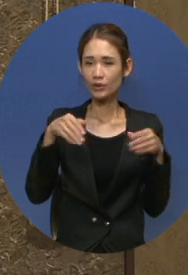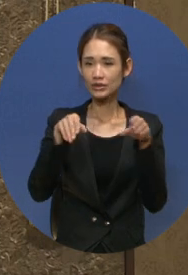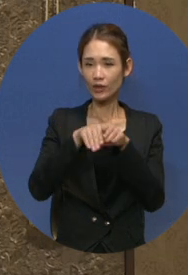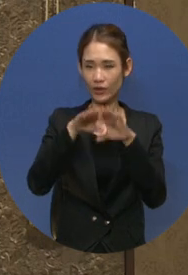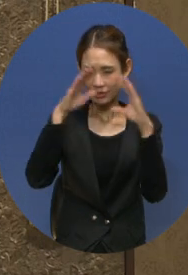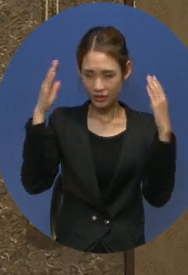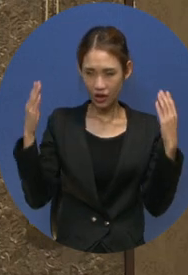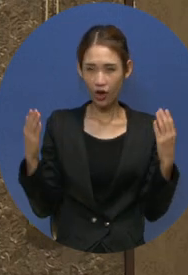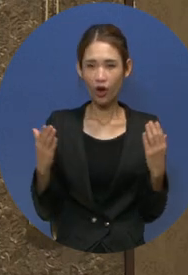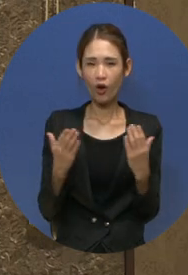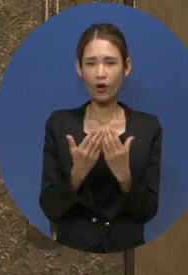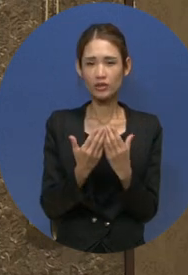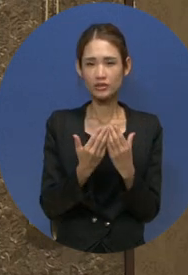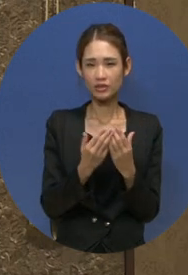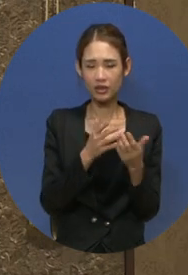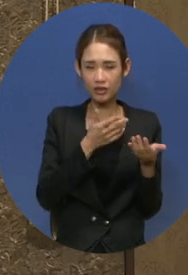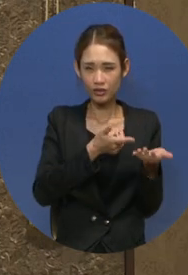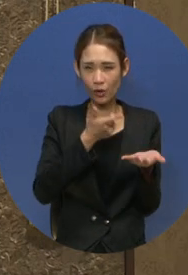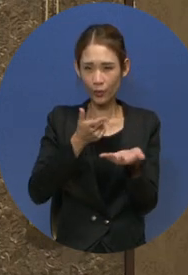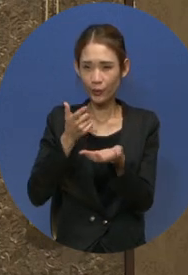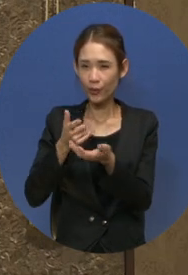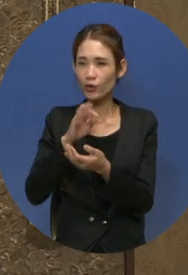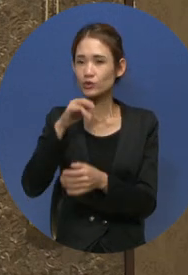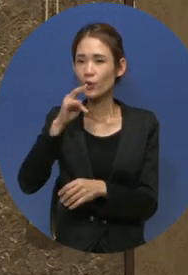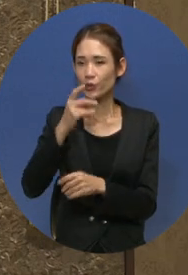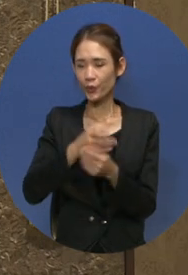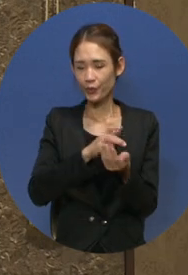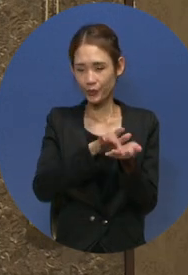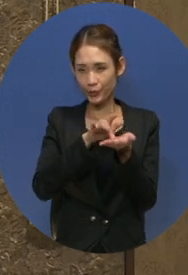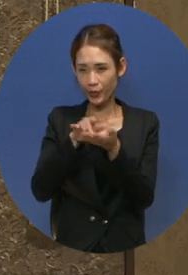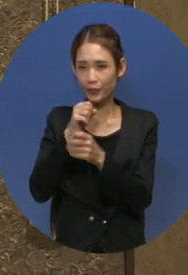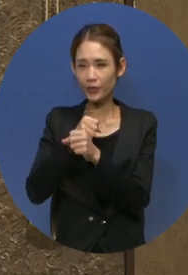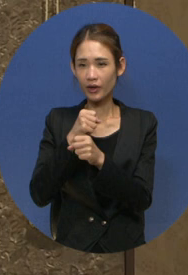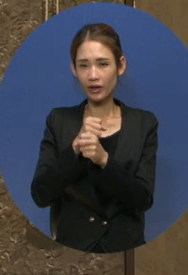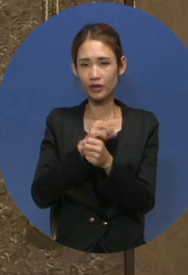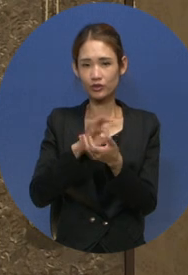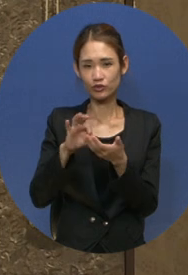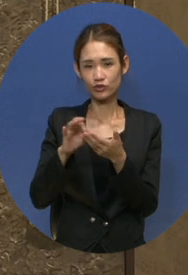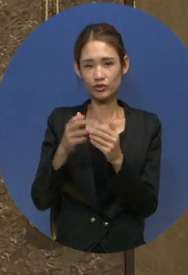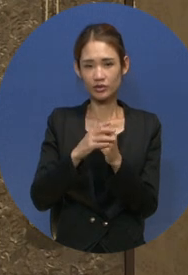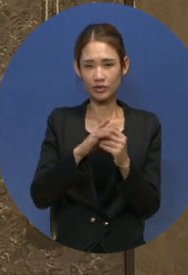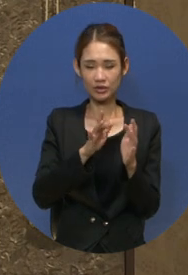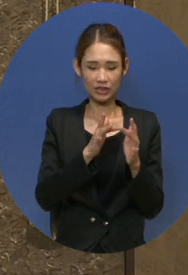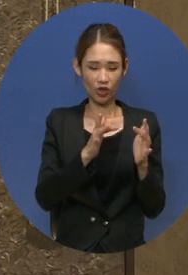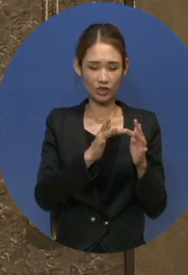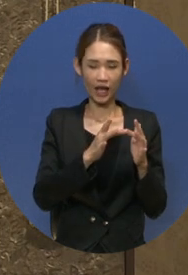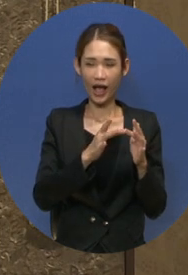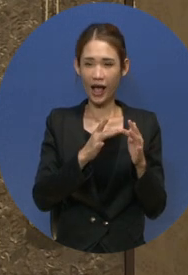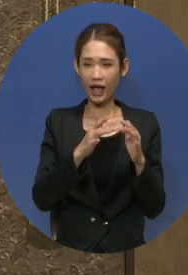전체를 방역하고 있고요. 그리고 전자 출입 명부를 사용해서